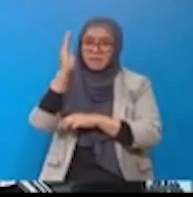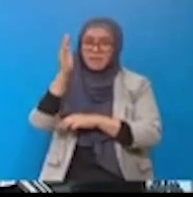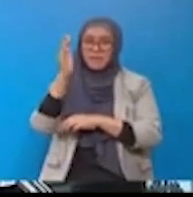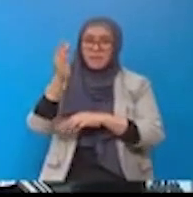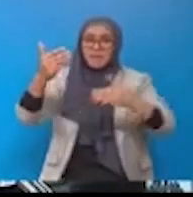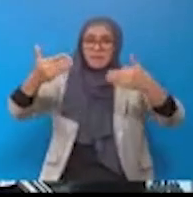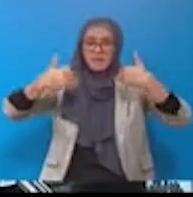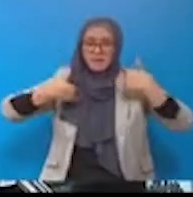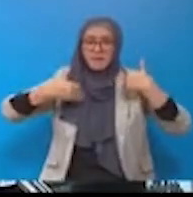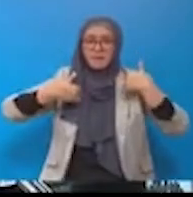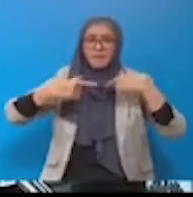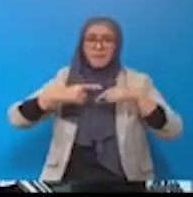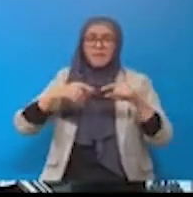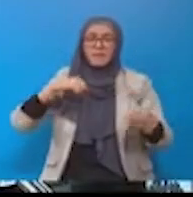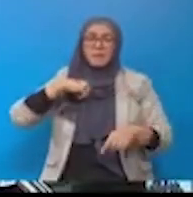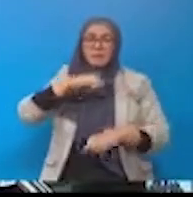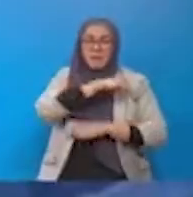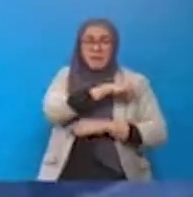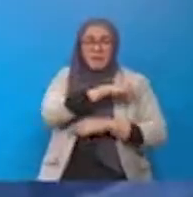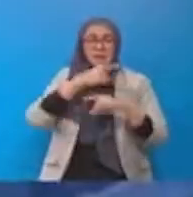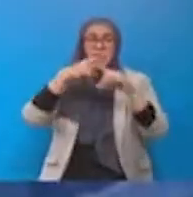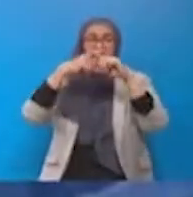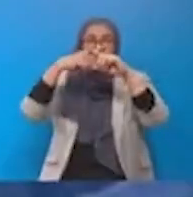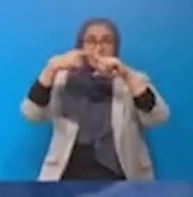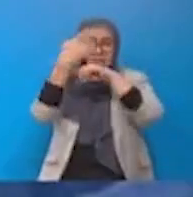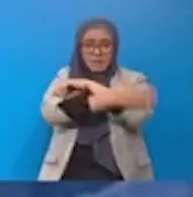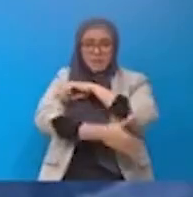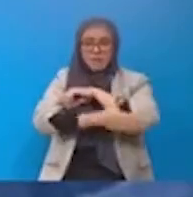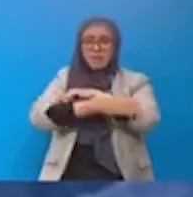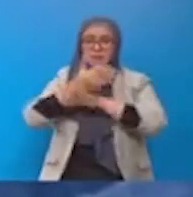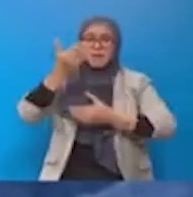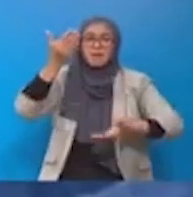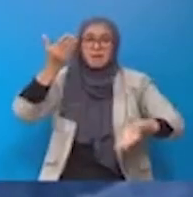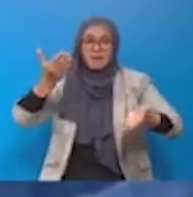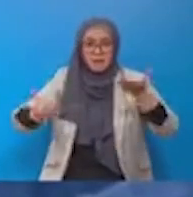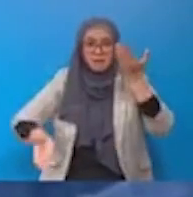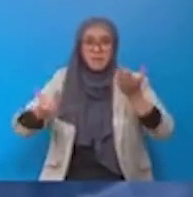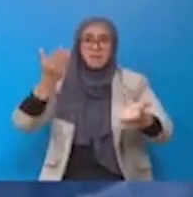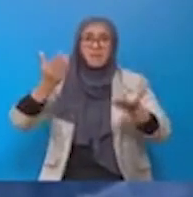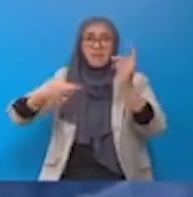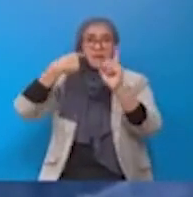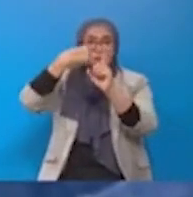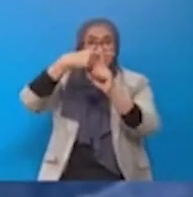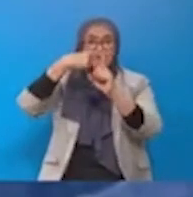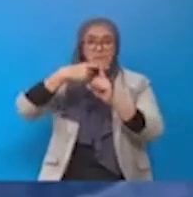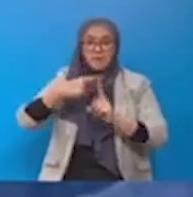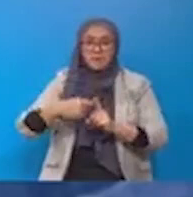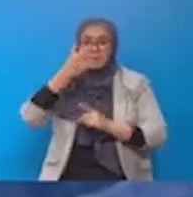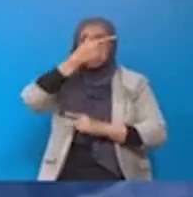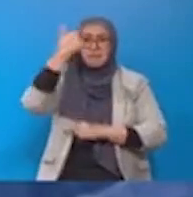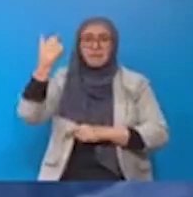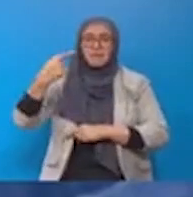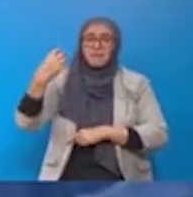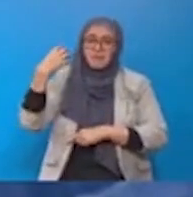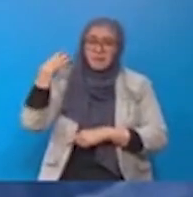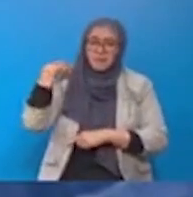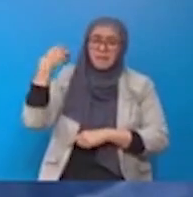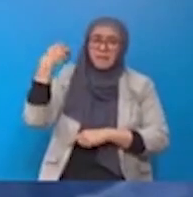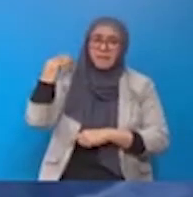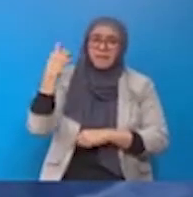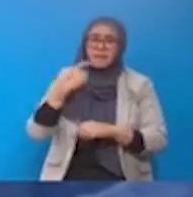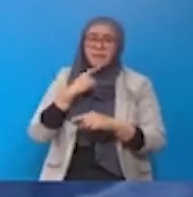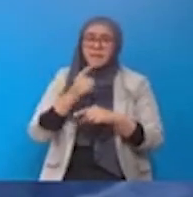kadang2 negara yang kemungkinan positif kerana pegawai tersebut adalah